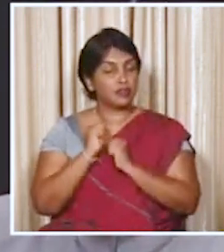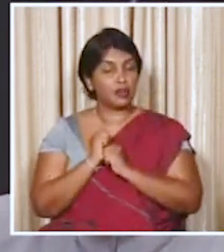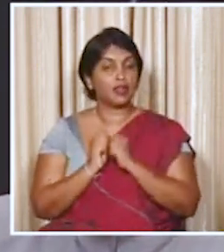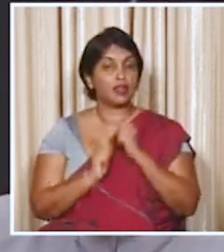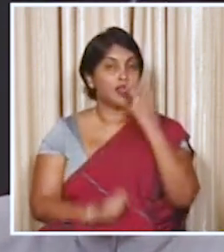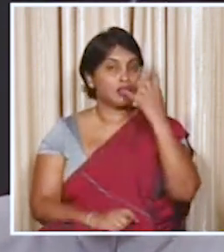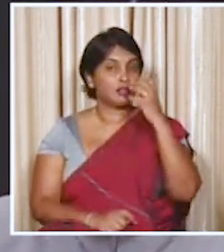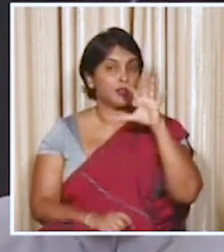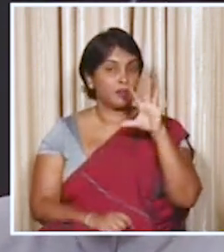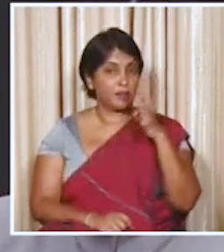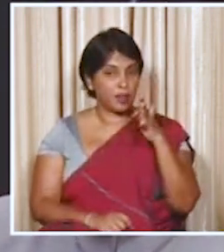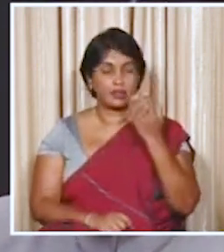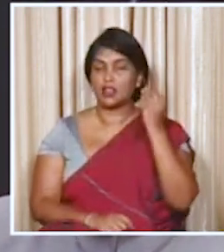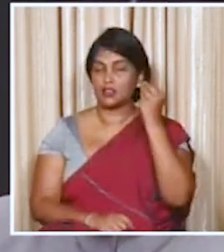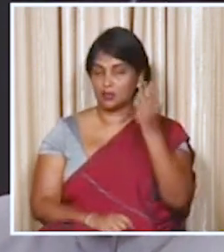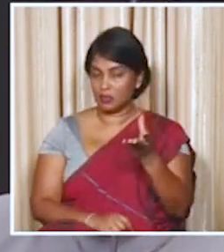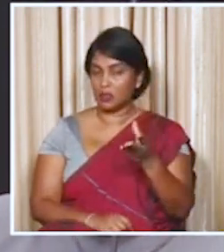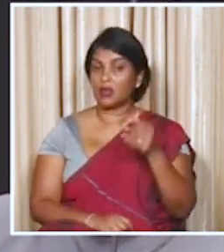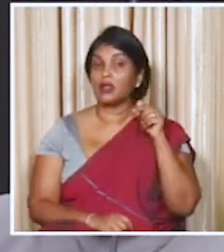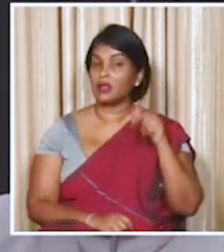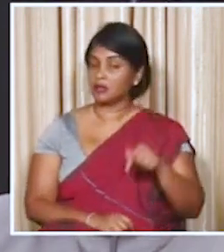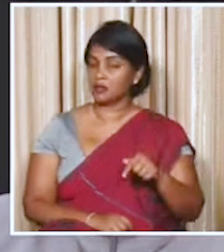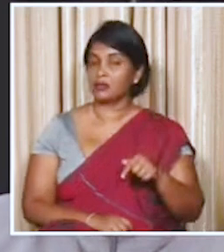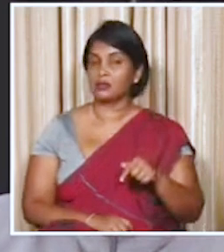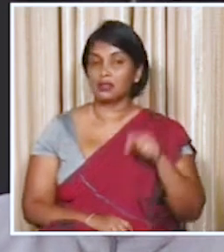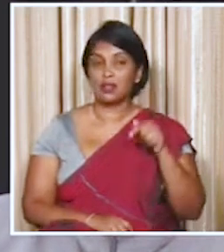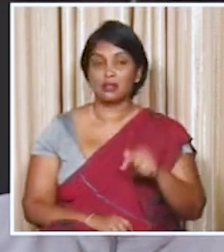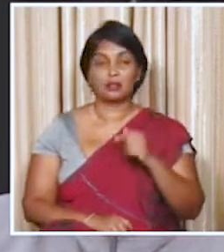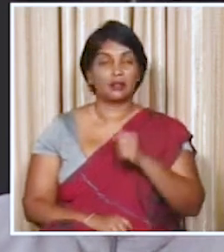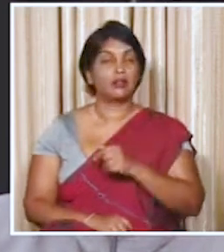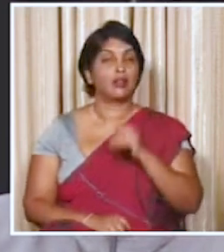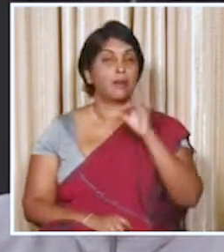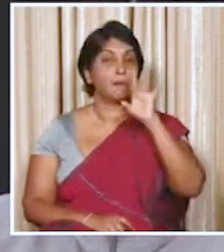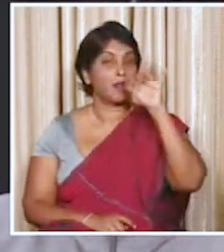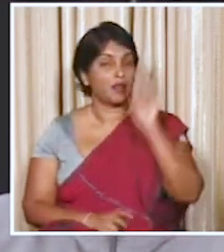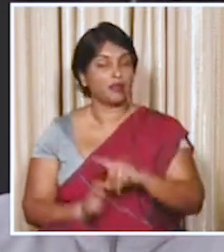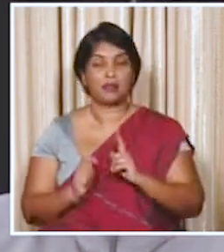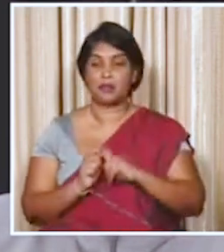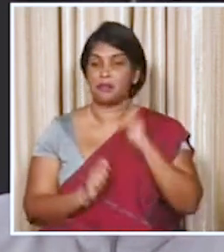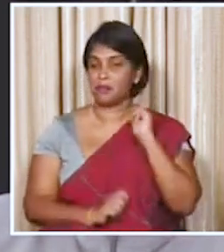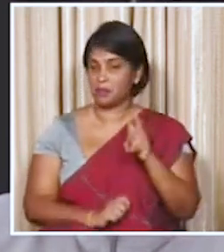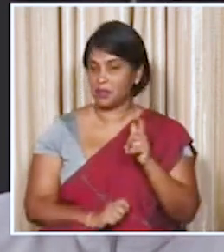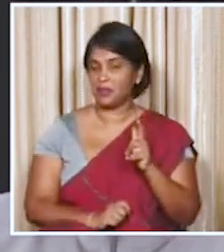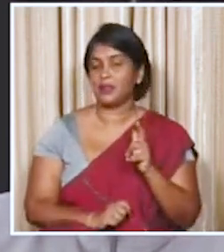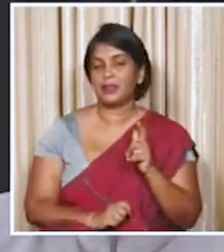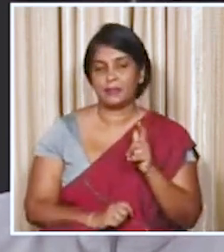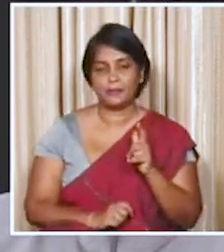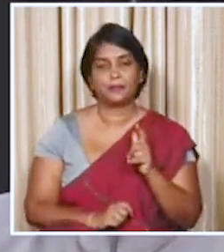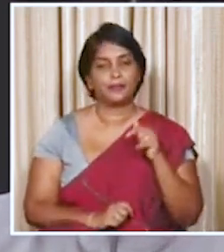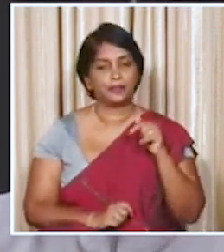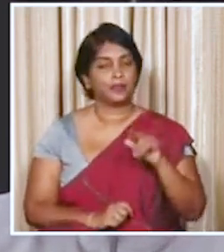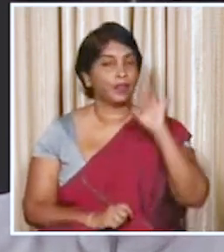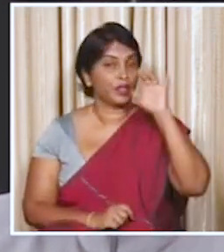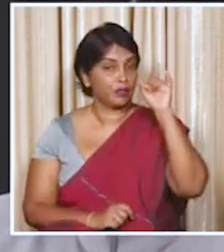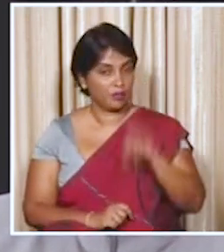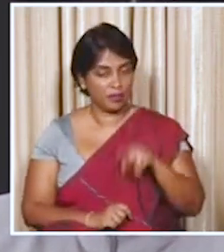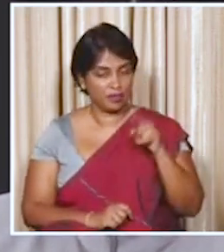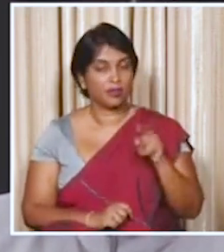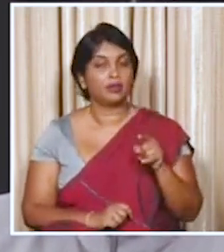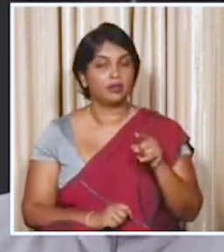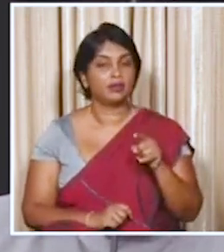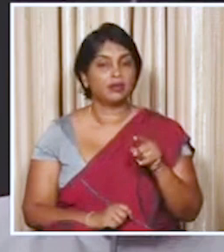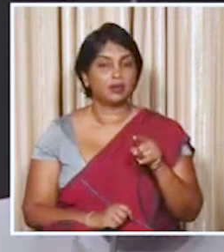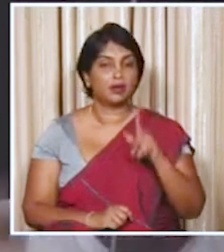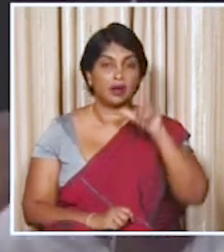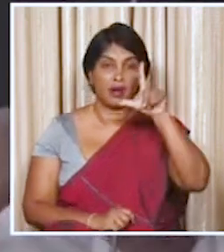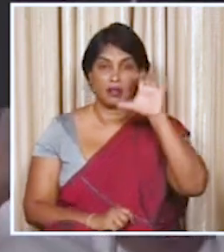රුපියල් 4500යි දුන්නේ. අද අද අස්වැසුම රුපියල් 15000 දක්වා වැඩි කරලා. අද 15000යි. එහෙමයි දැන්